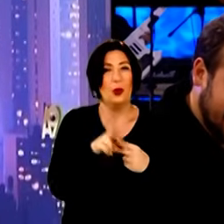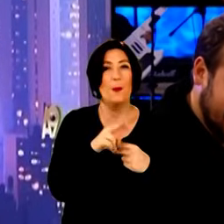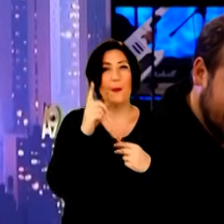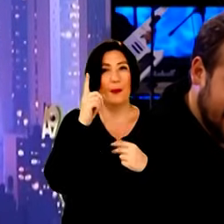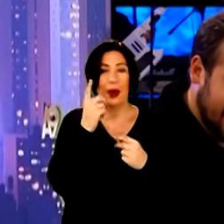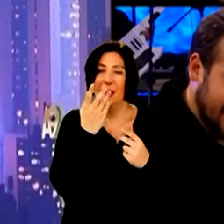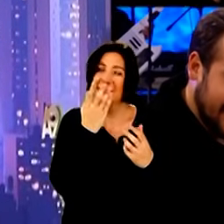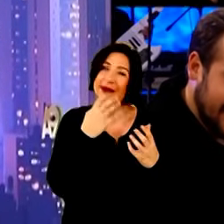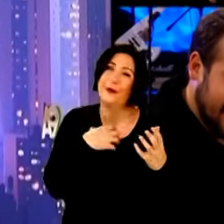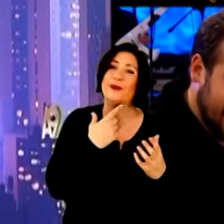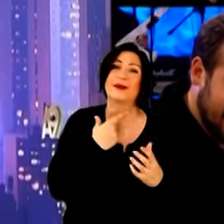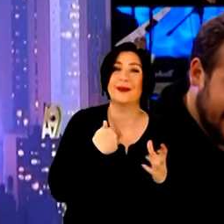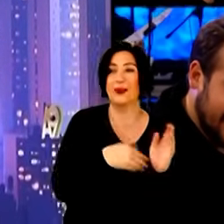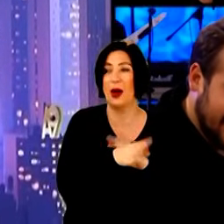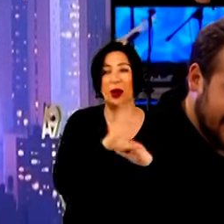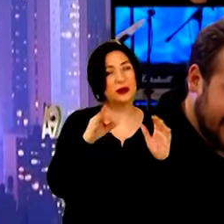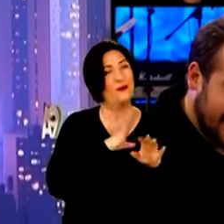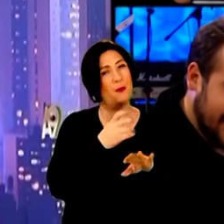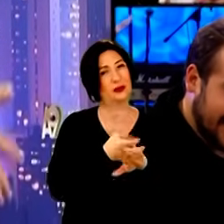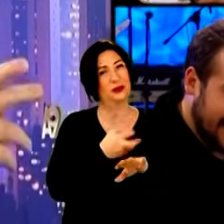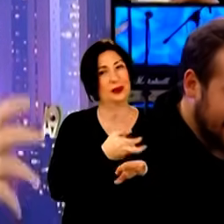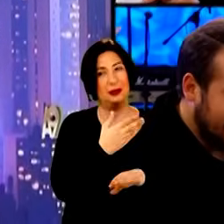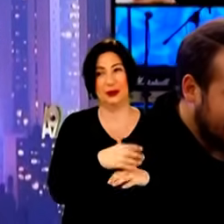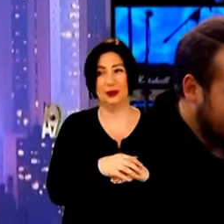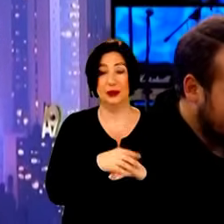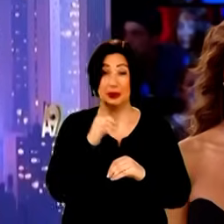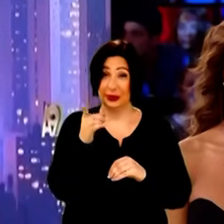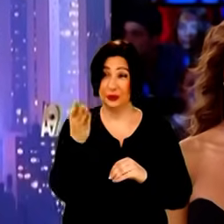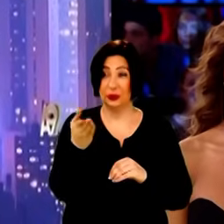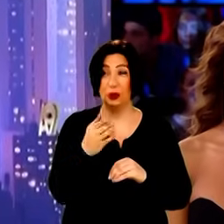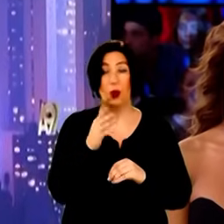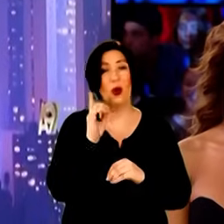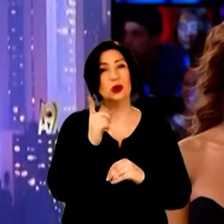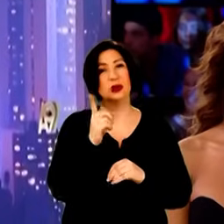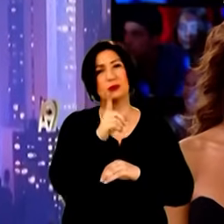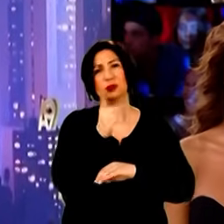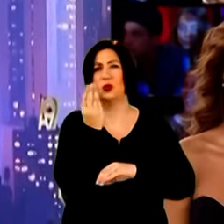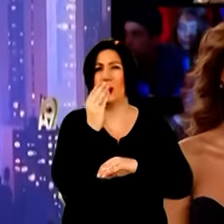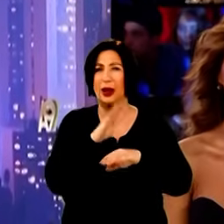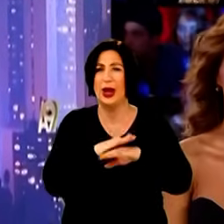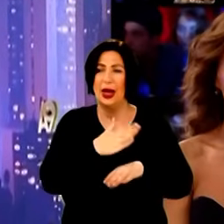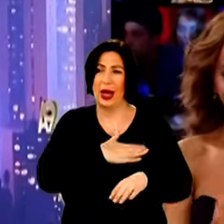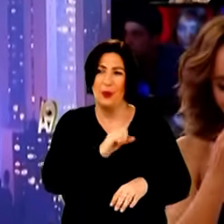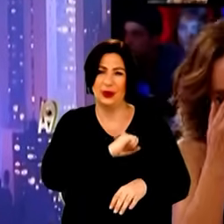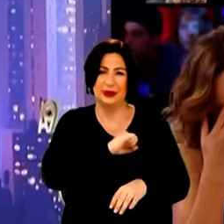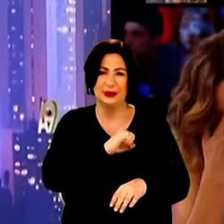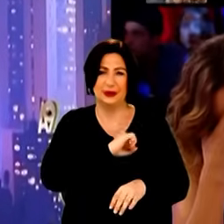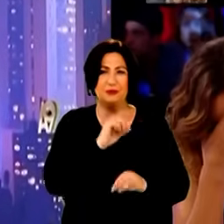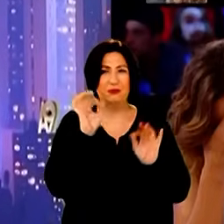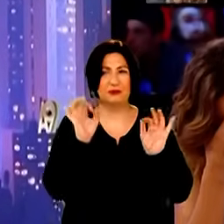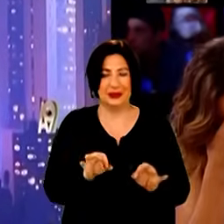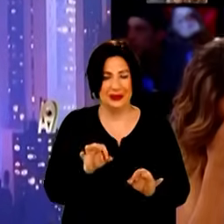Baştan çıkarıcılık, her şey var maşallah. Maşallah. Siz buyurun. Hocam çok kudretlisiniz. Kalp atışlarımızın sesi